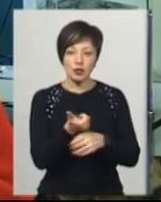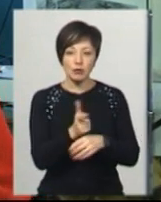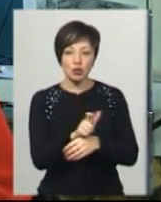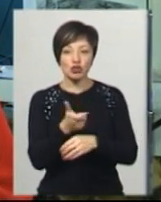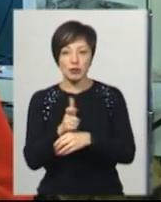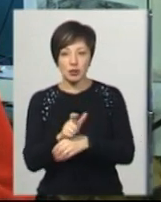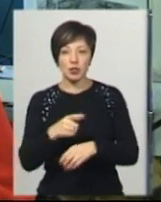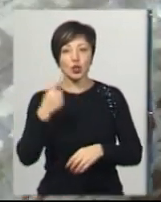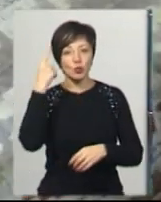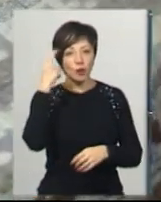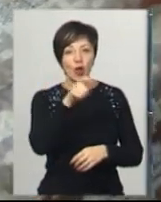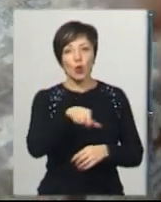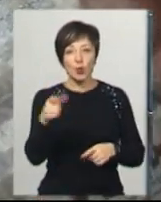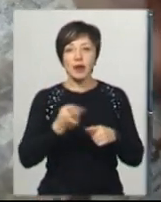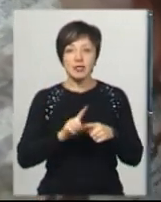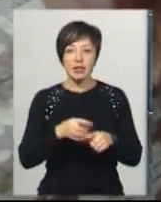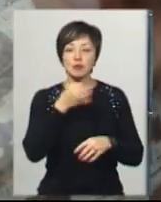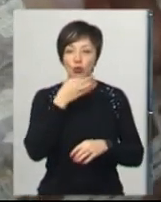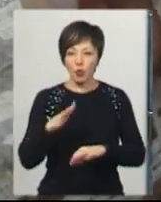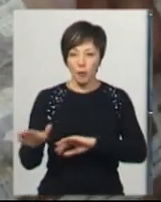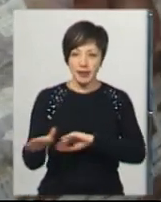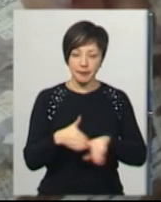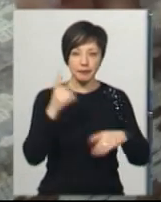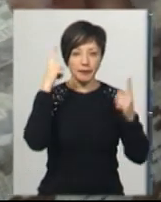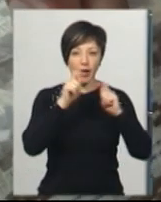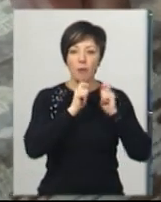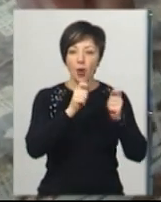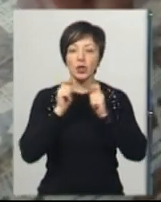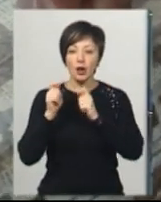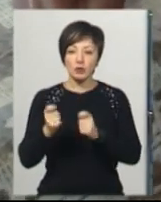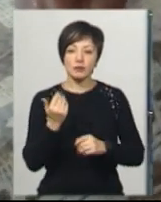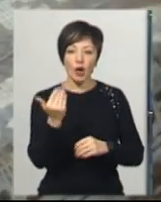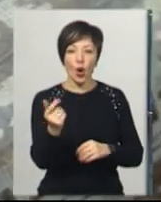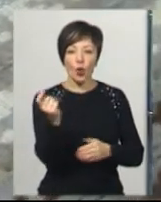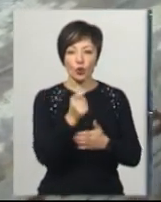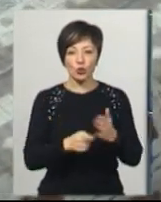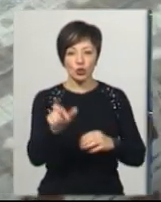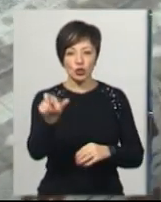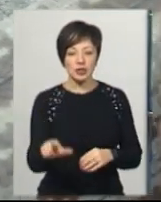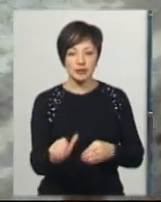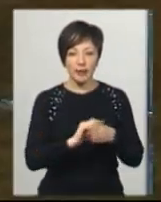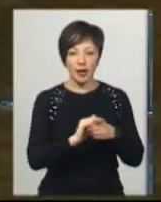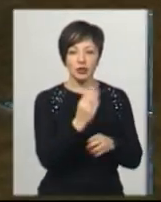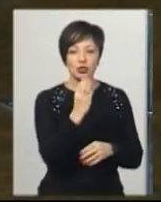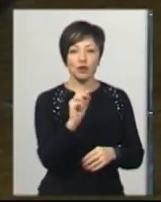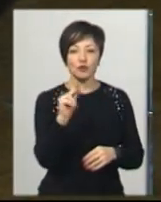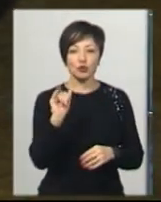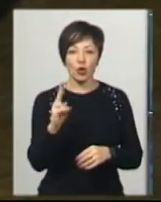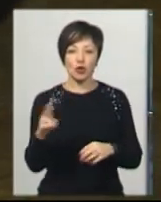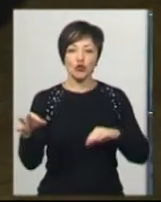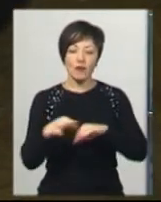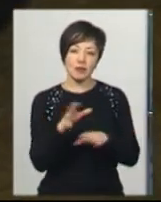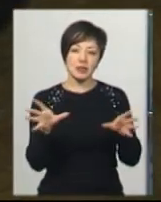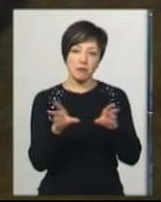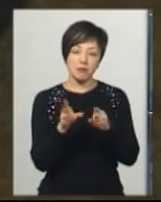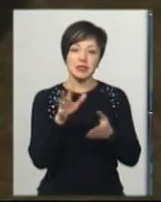що людям це сподобається. Ідея подарунків ліхтариків із червоної глини належить художниці Олені Шевчук, яка каже, вони з чоловіком займаються